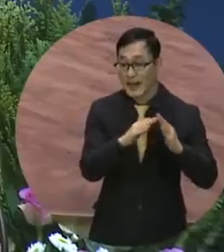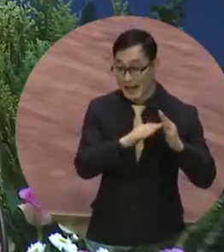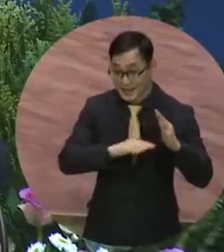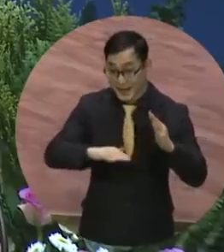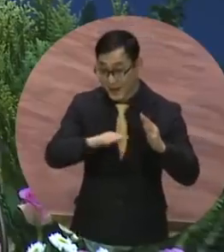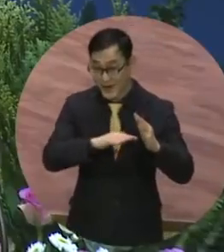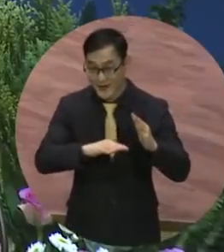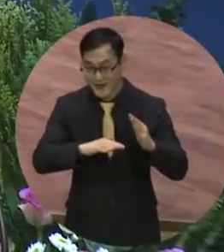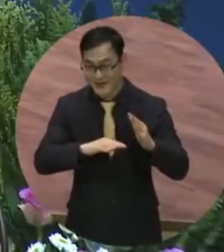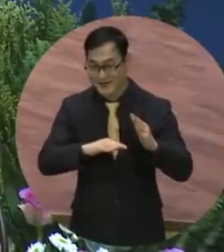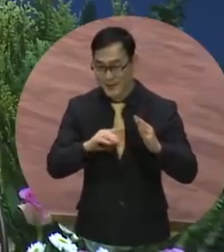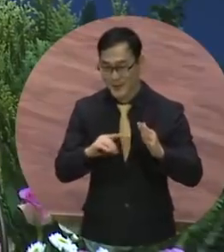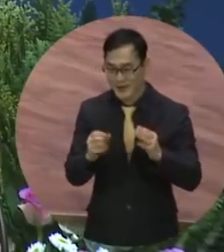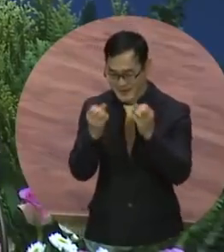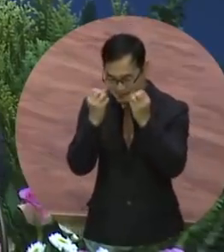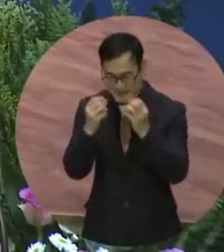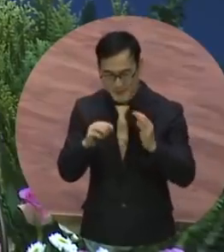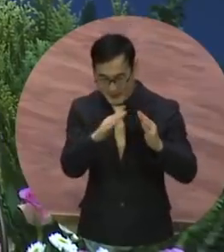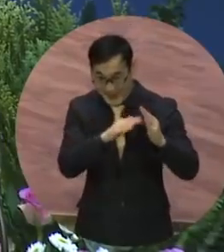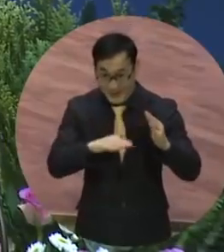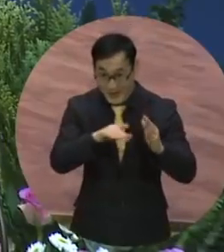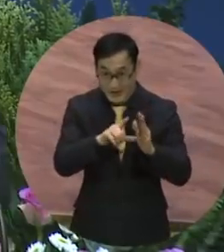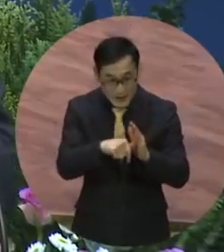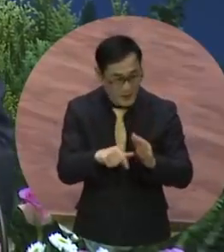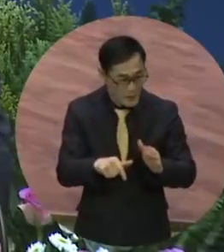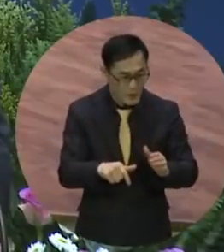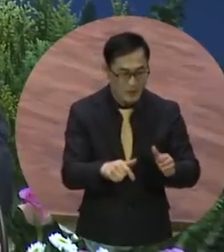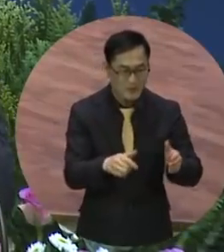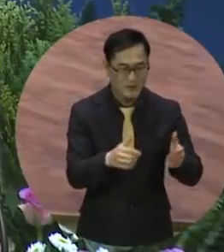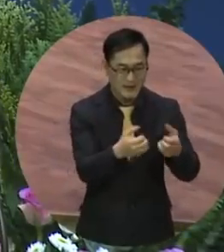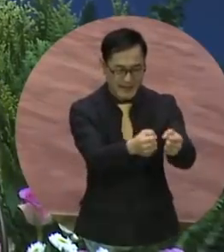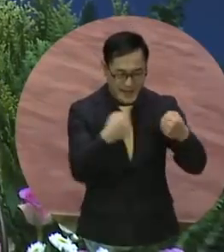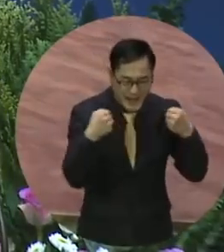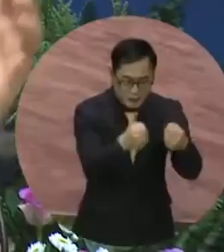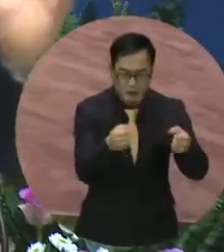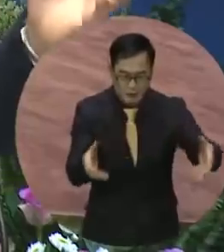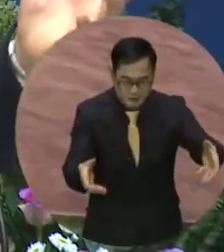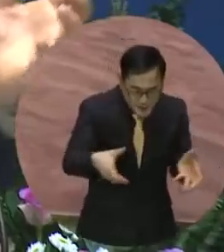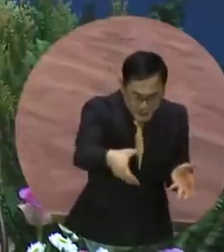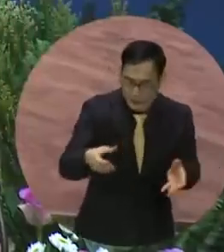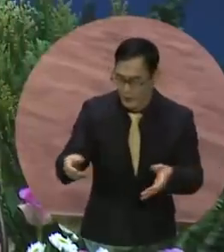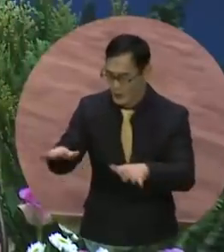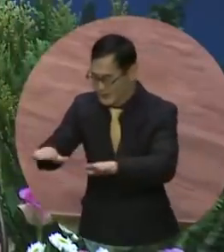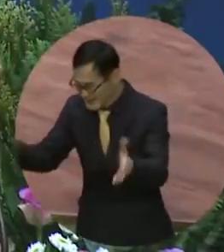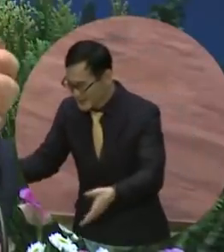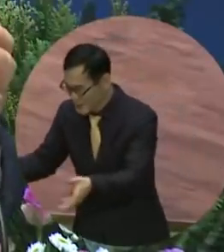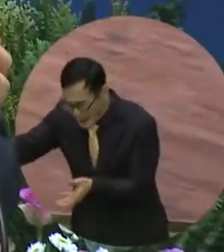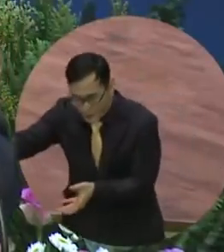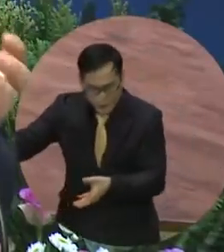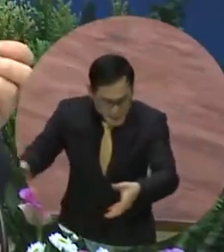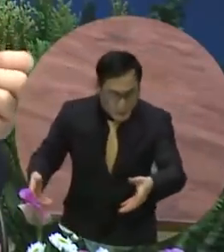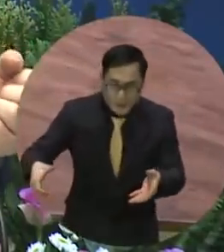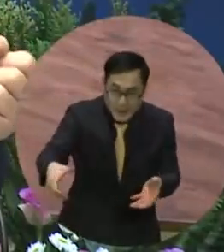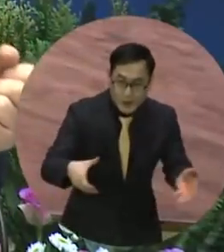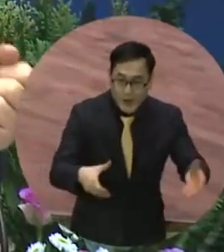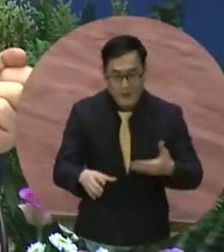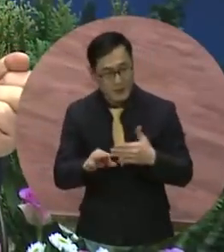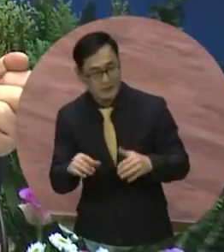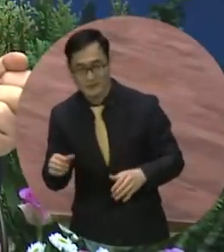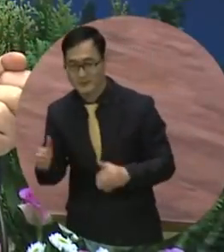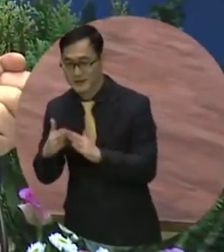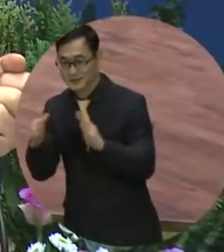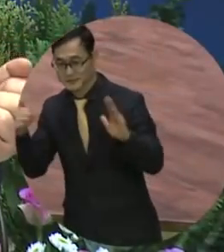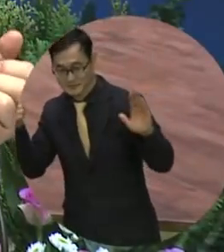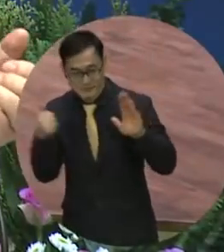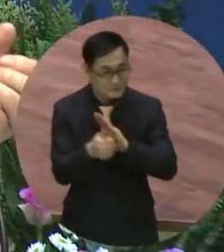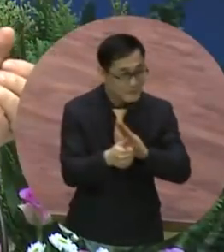바꾸고, 커튼도 좀 이렇게 싹 바꾸고, 이 책상 방향도 바꾸고, 이 좀 변화가 오면 집이 새롭게 느껴지는